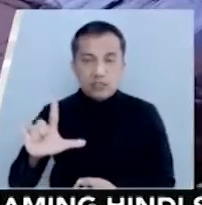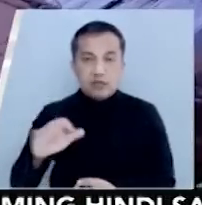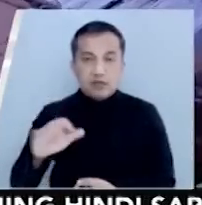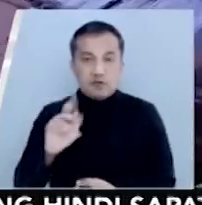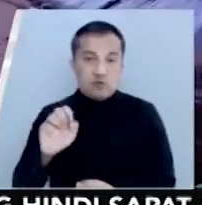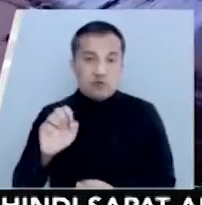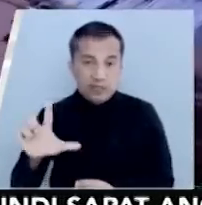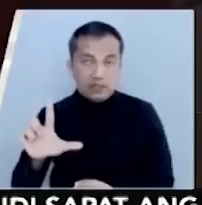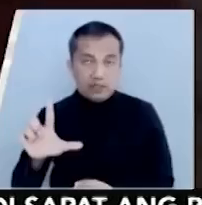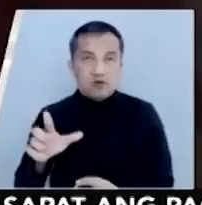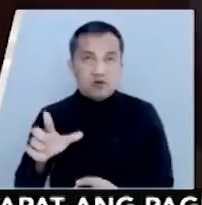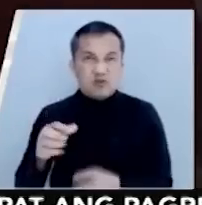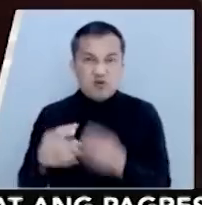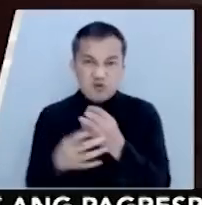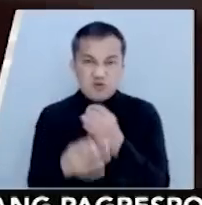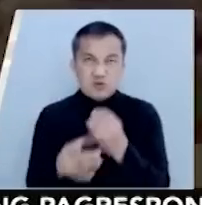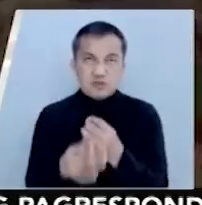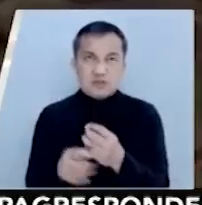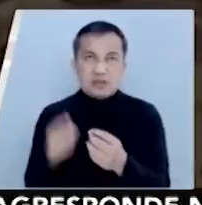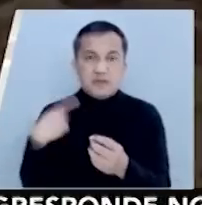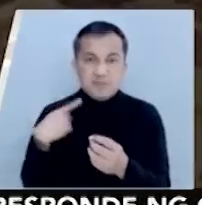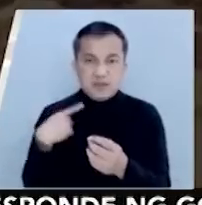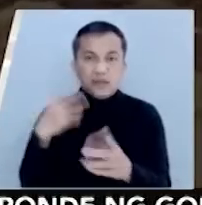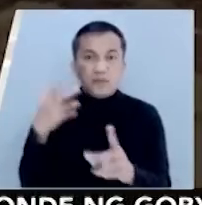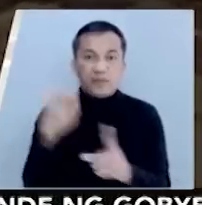kaya may impact din sa climate change.